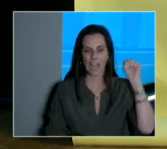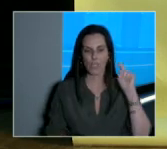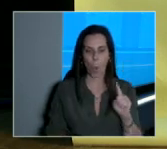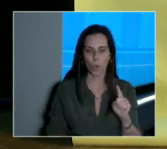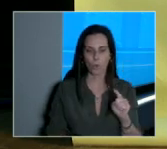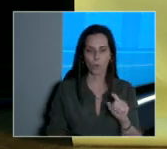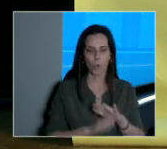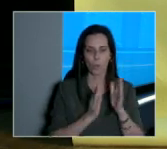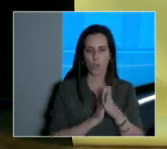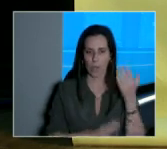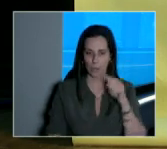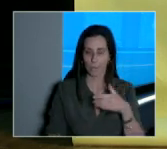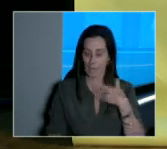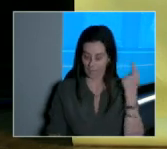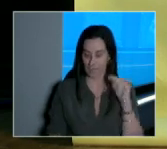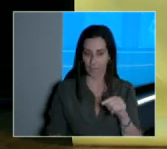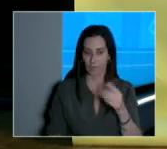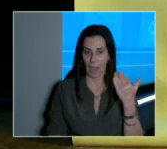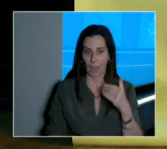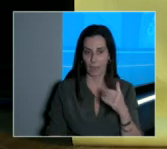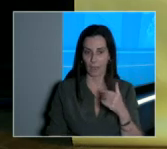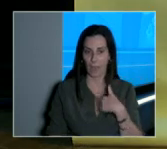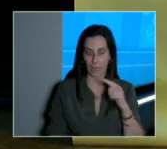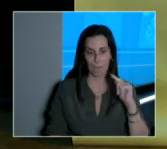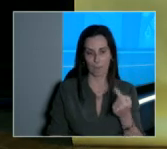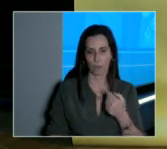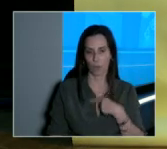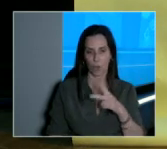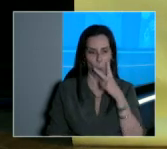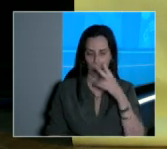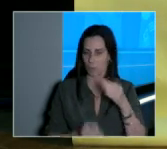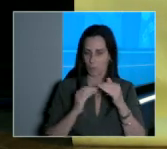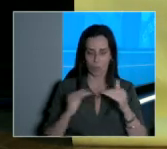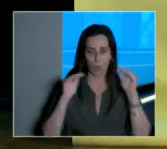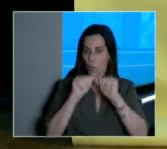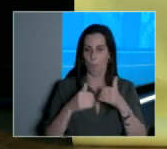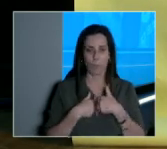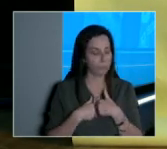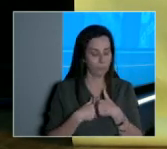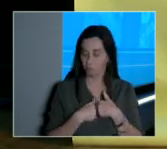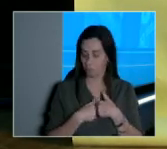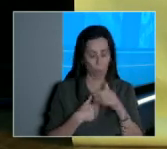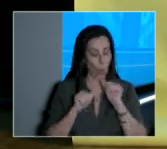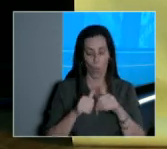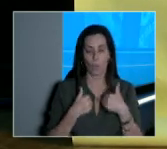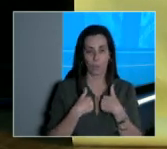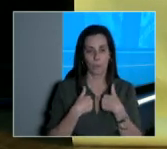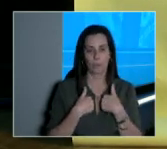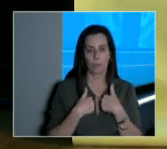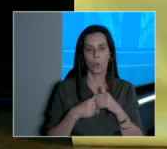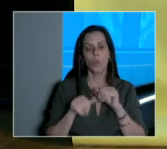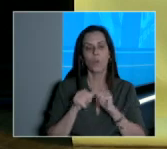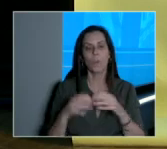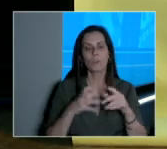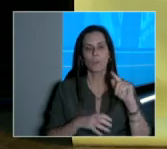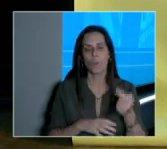הרוב, כל מי שהיה אז, ואני הייתי אז והייתי בצד של המיעוט, לא ראיתי את בגץ בצד שלי, לא ראיתי אותו בצד שלי. הוא מגן על